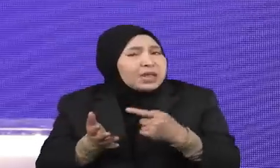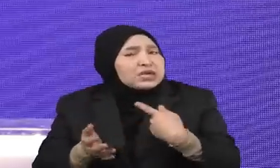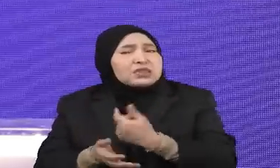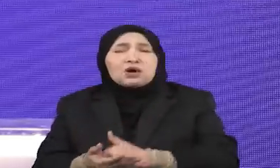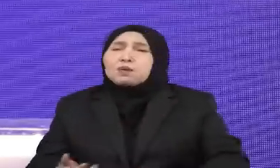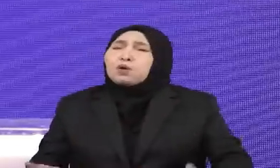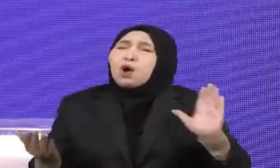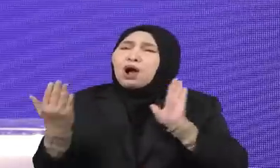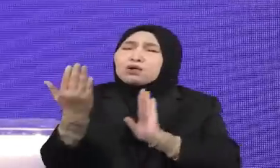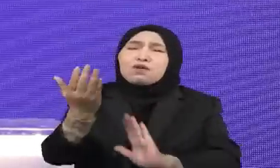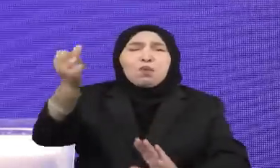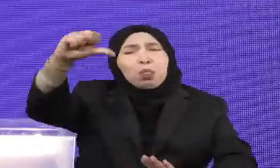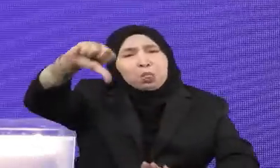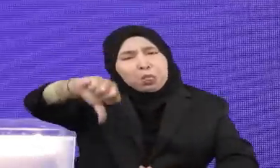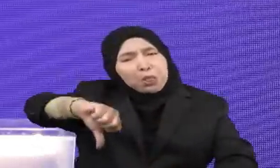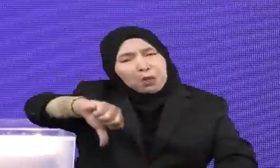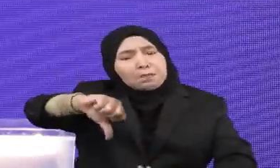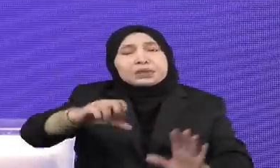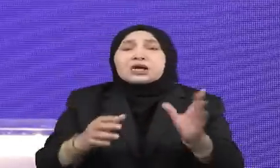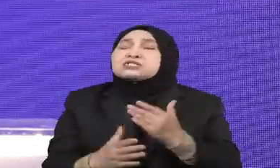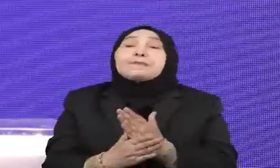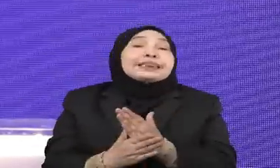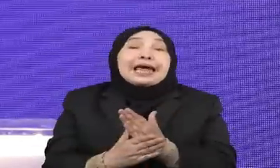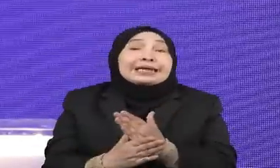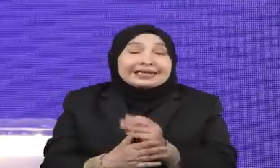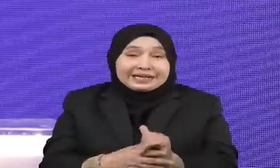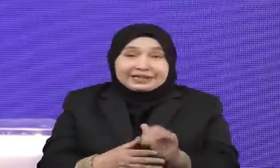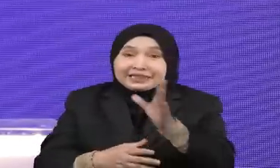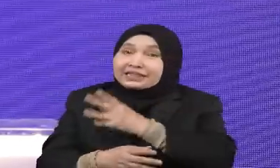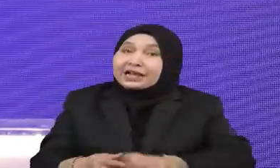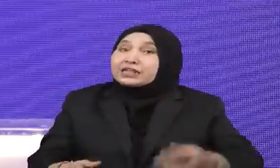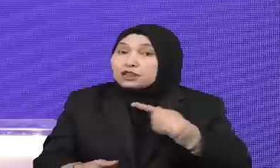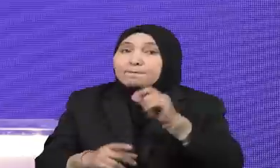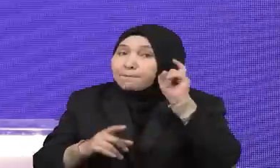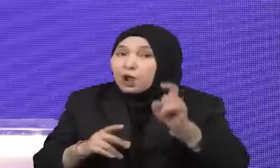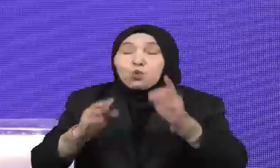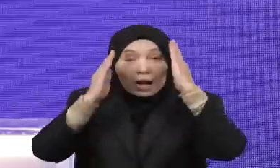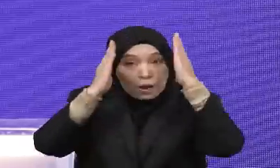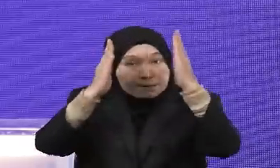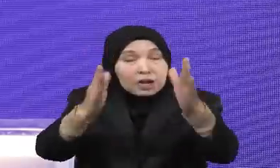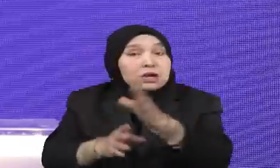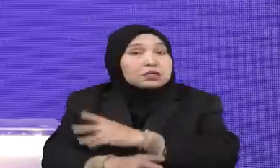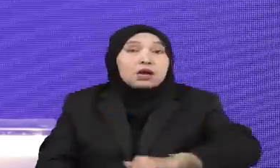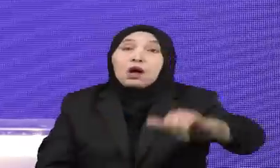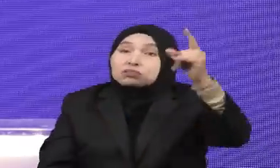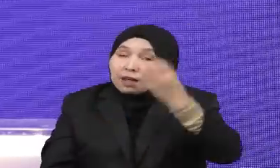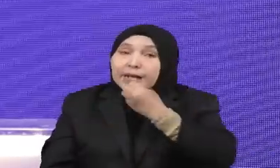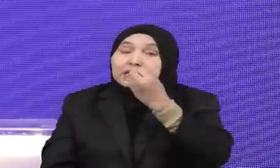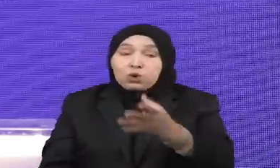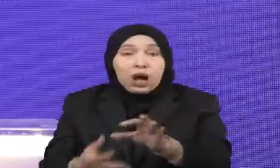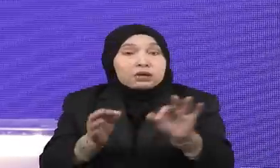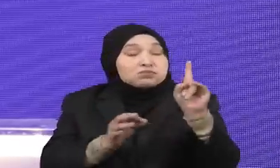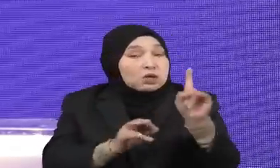kegagalan ataupun kekalahan sementara sementara yang perlu kita beri perhatian dan Allah menyatakan di dalam ayat